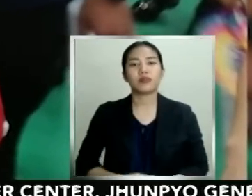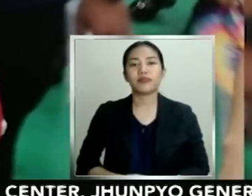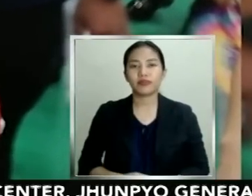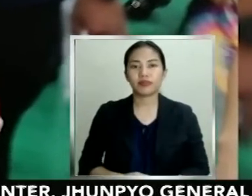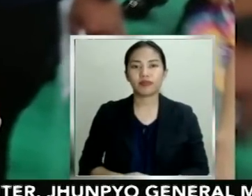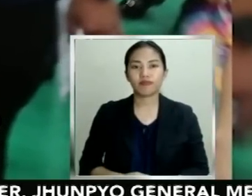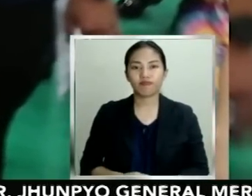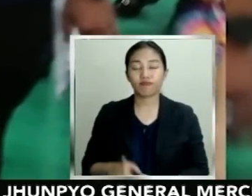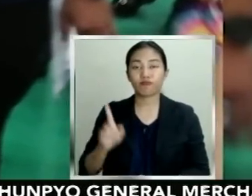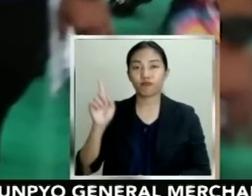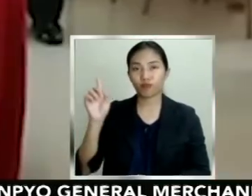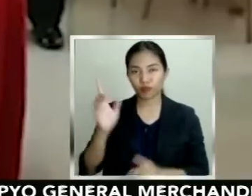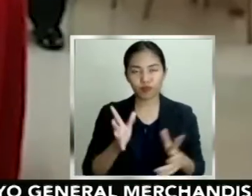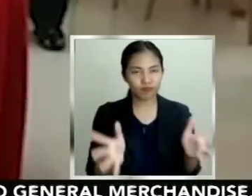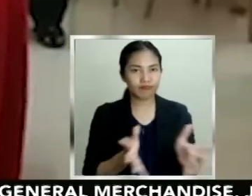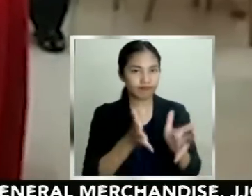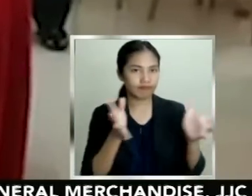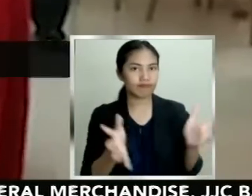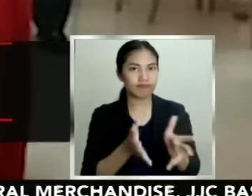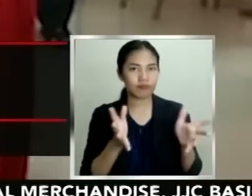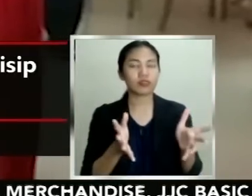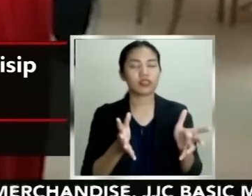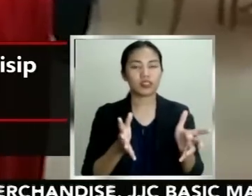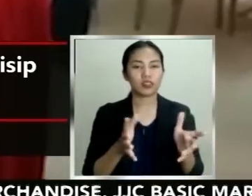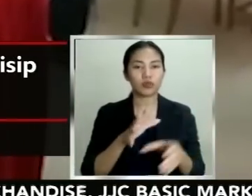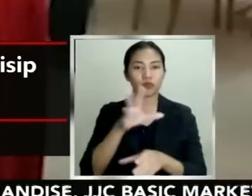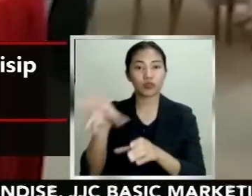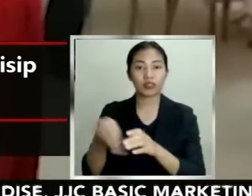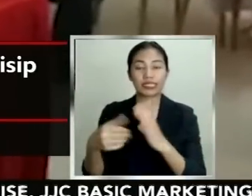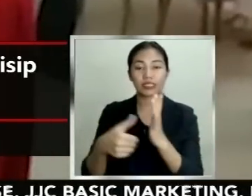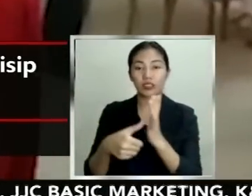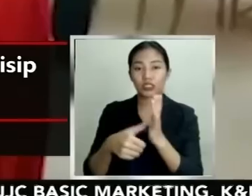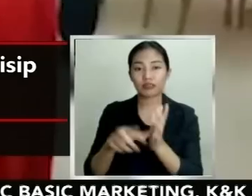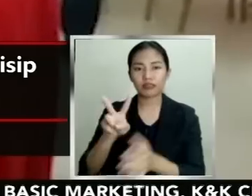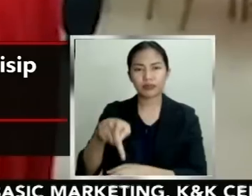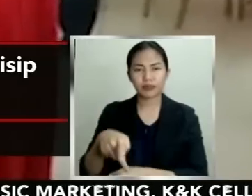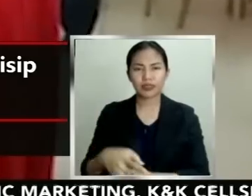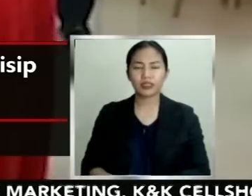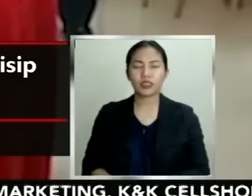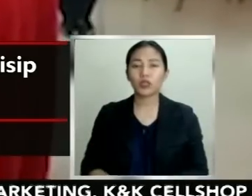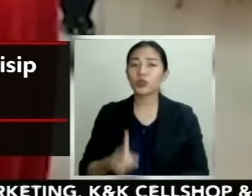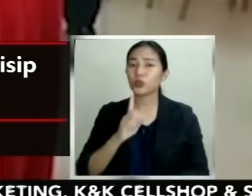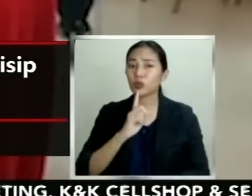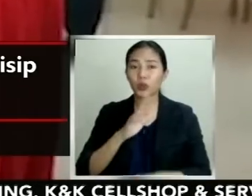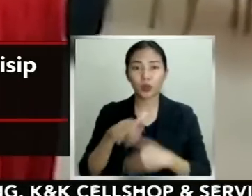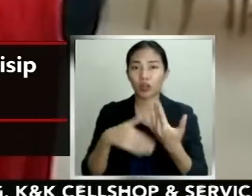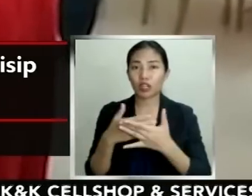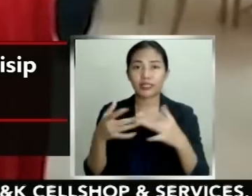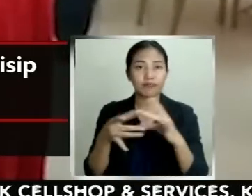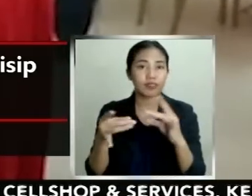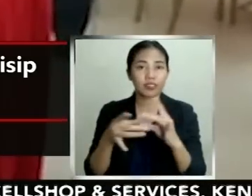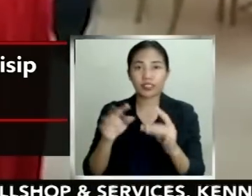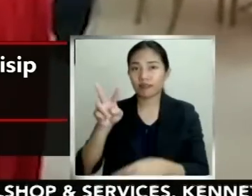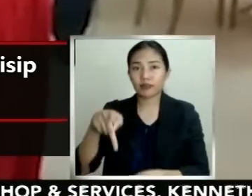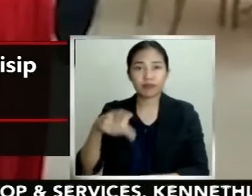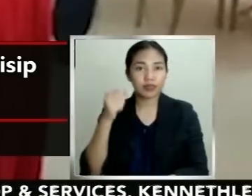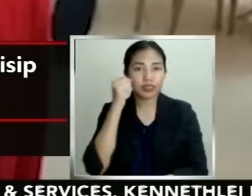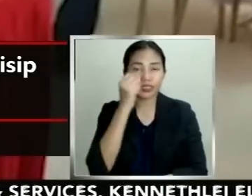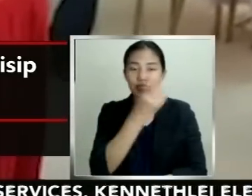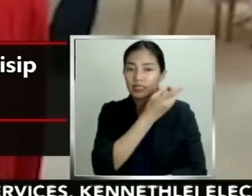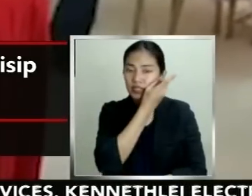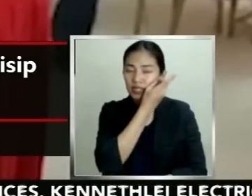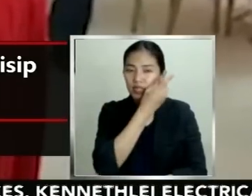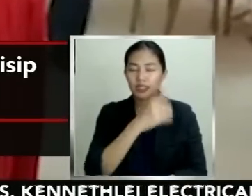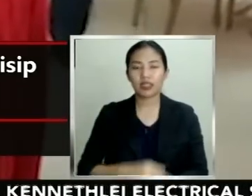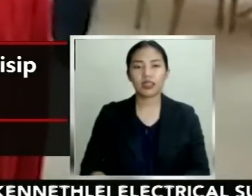sa pagka-vice-presidente. Totoo lahat ng sinabi ni Vice President Sara, subalit hindi ko na